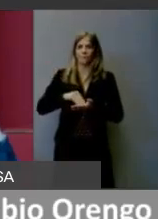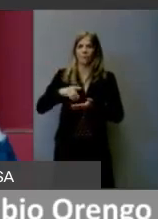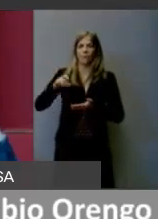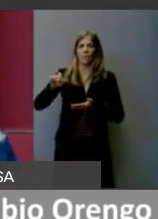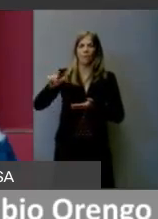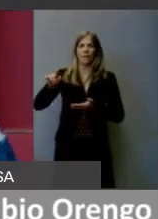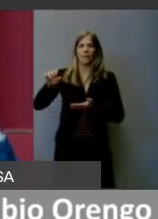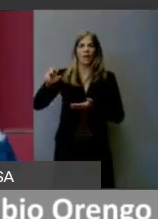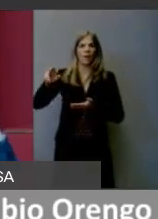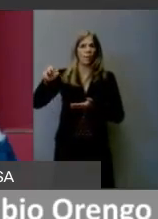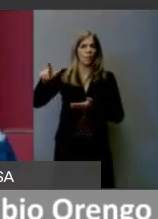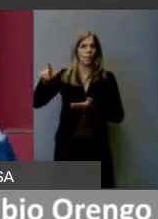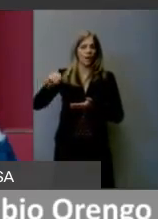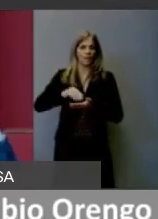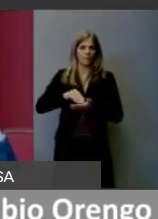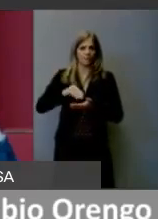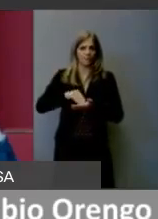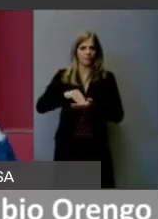Paglialunga,